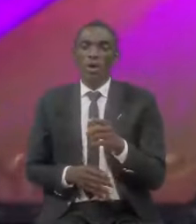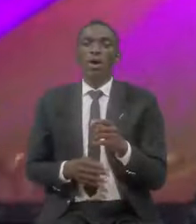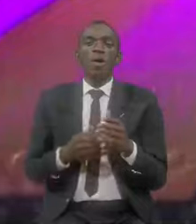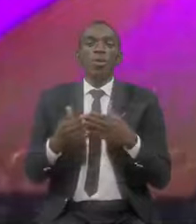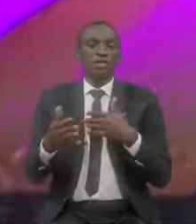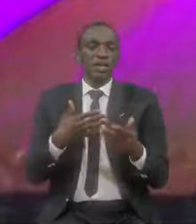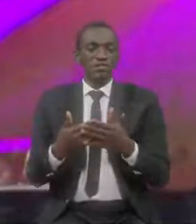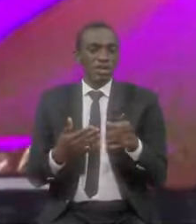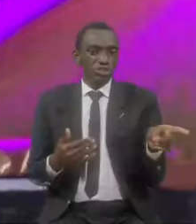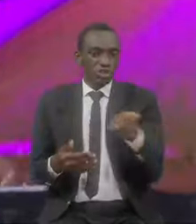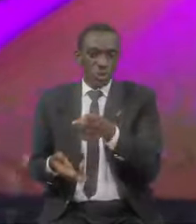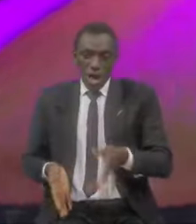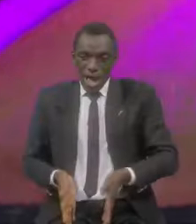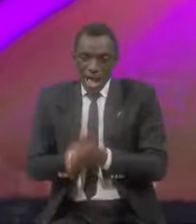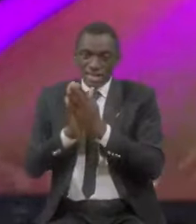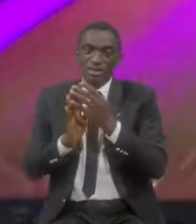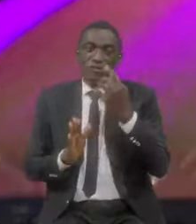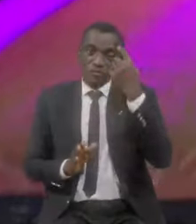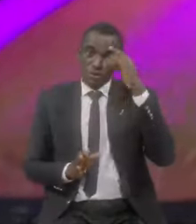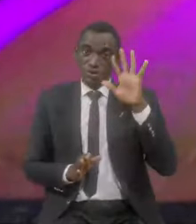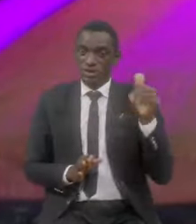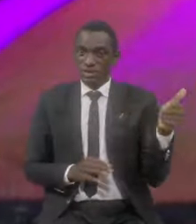ce que vous demandez pour vous-même,